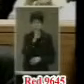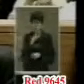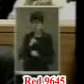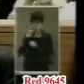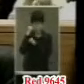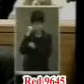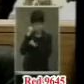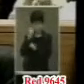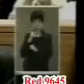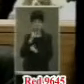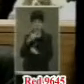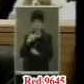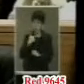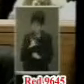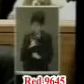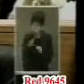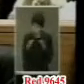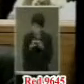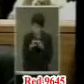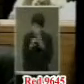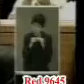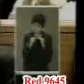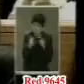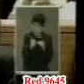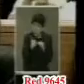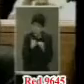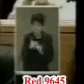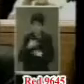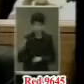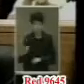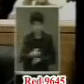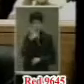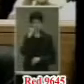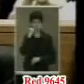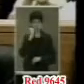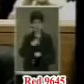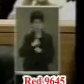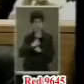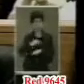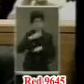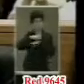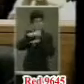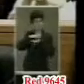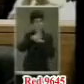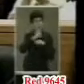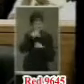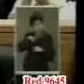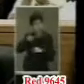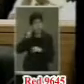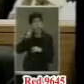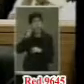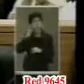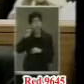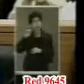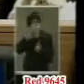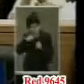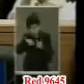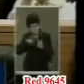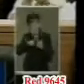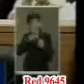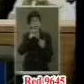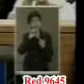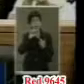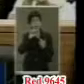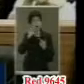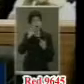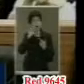ชุมนุมของกลุ่มพันธมิตรร่วมชุมนุมมีการยึดอำนาจไปรับตำแหน่งเป็นสนช.บ้างเป็นสส